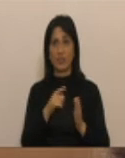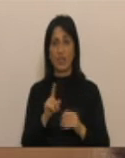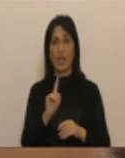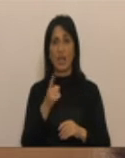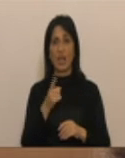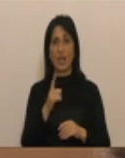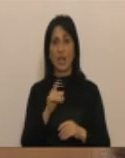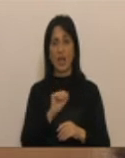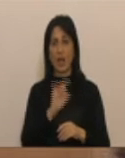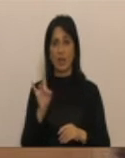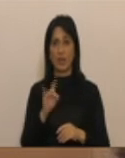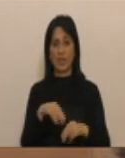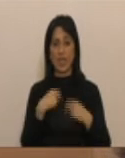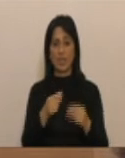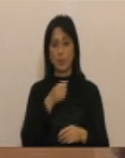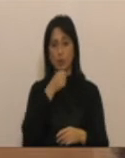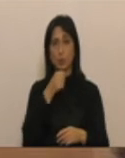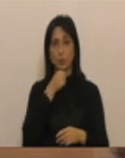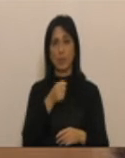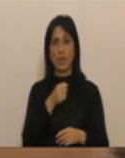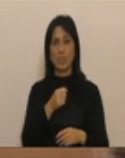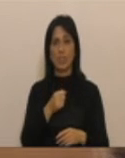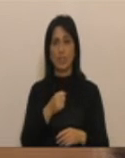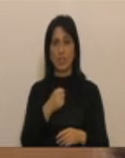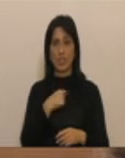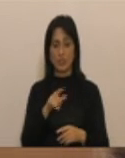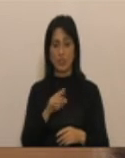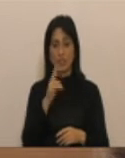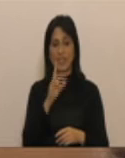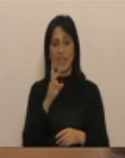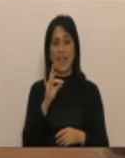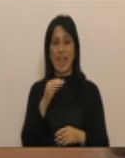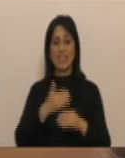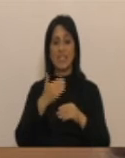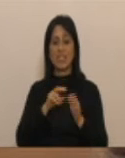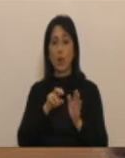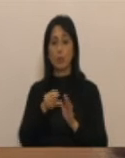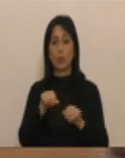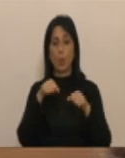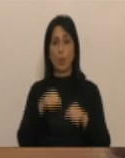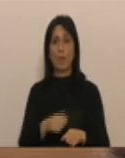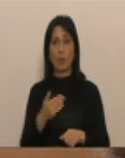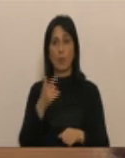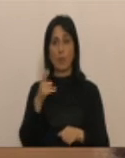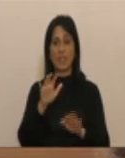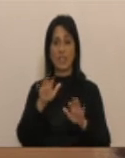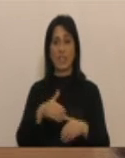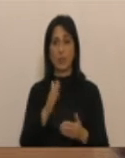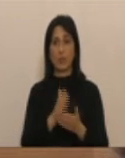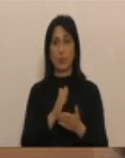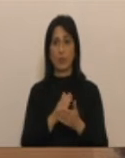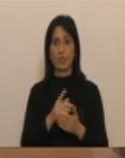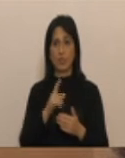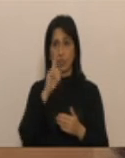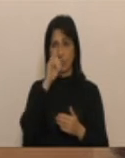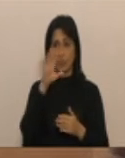რატომ არ ეძლევათ ჟურნალისტებს ჩორჩანა წნელიცის საგუშაგომდე მისვლის უფლება, რომელიც მათ წართმეული აქვთ